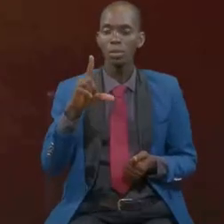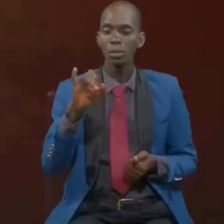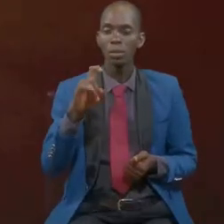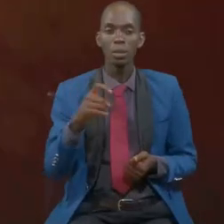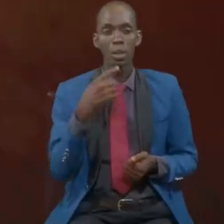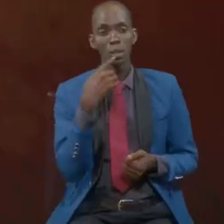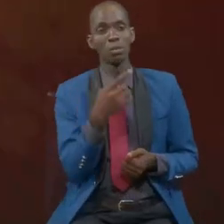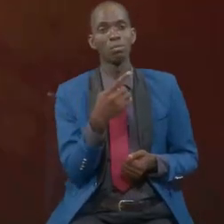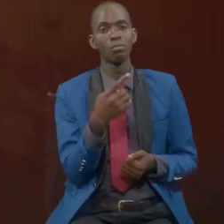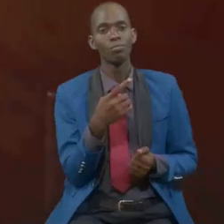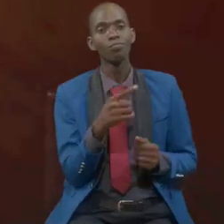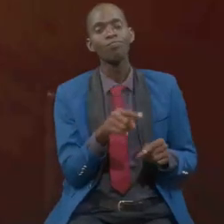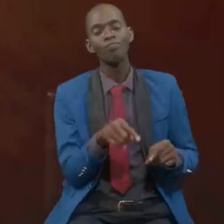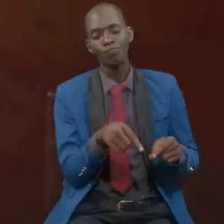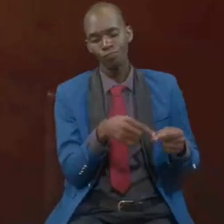Félix